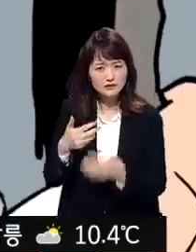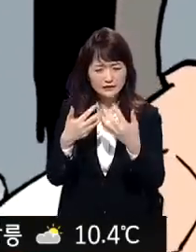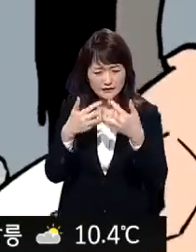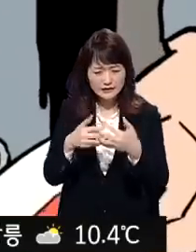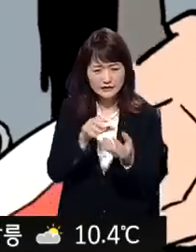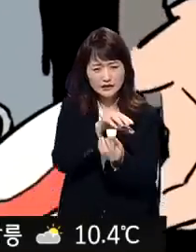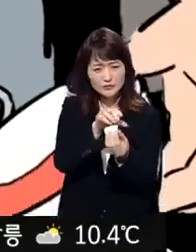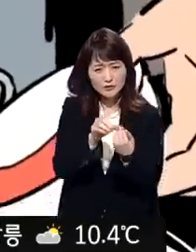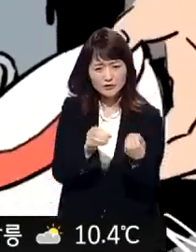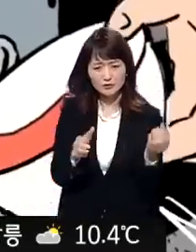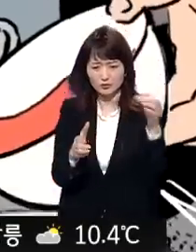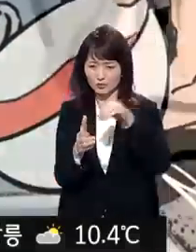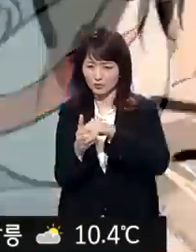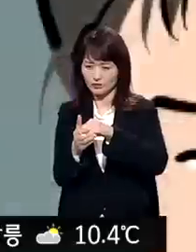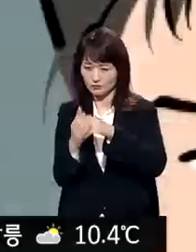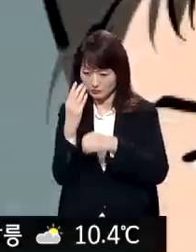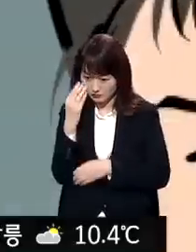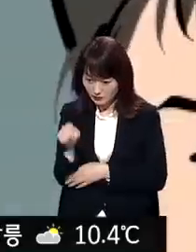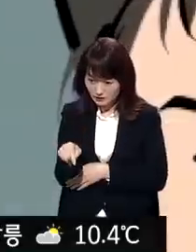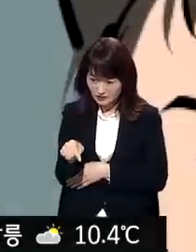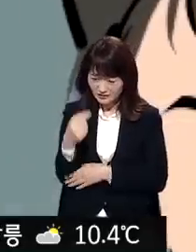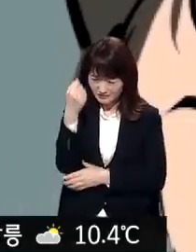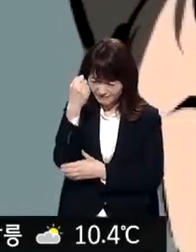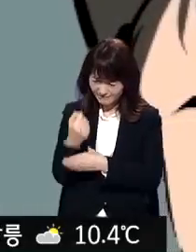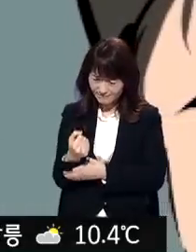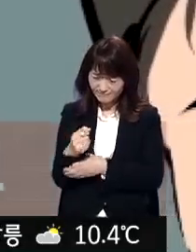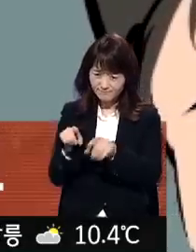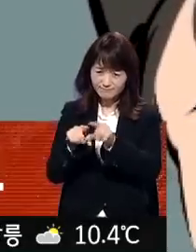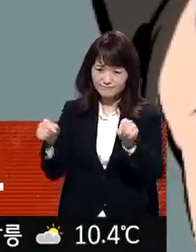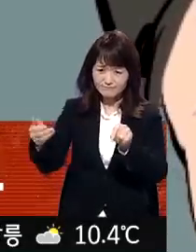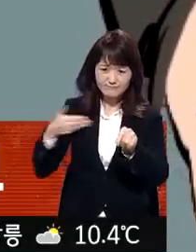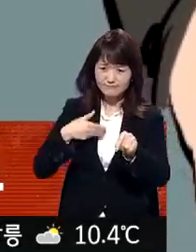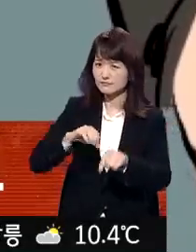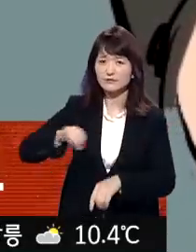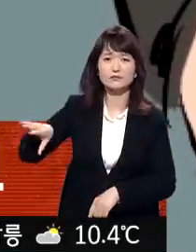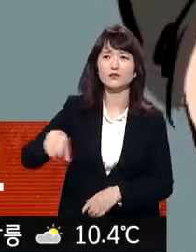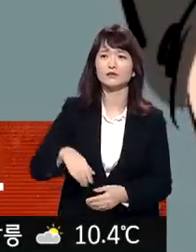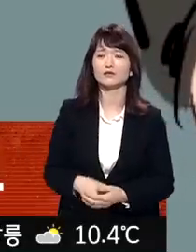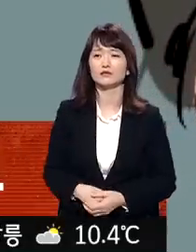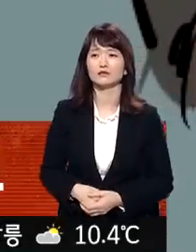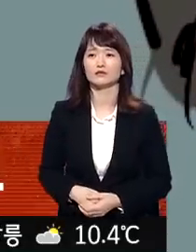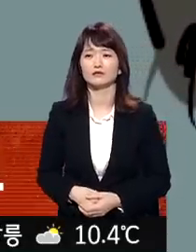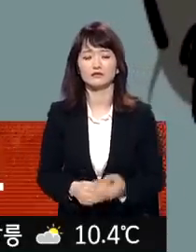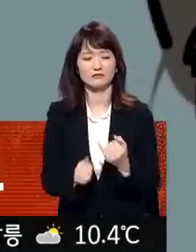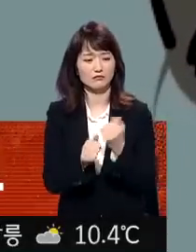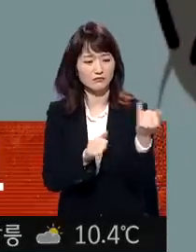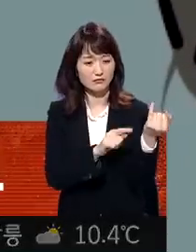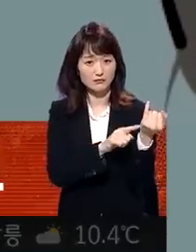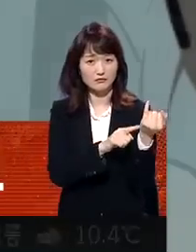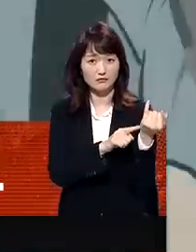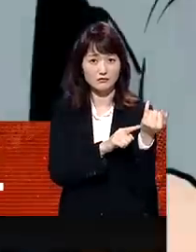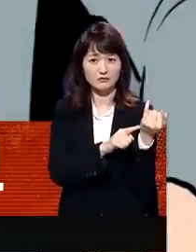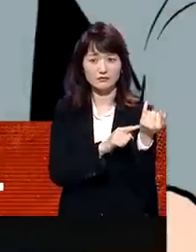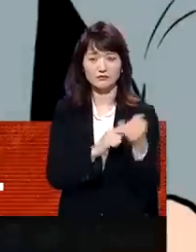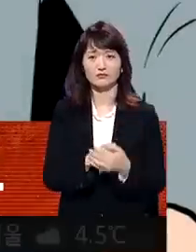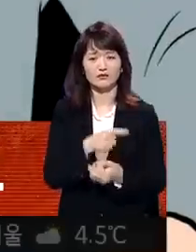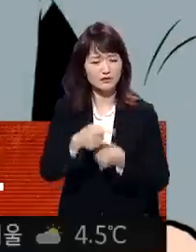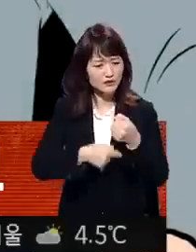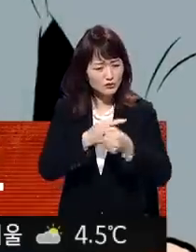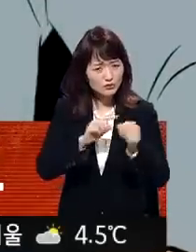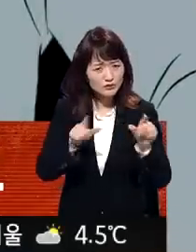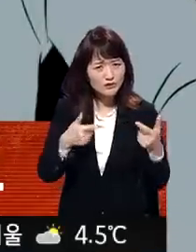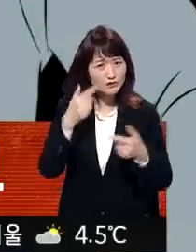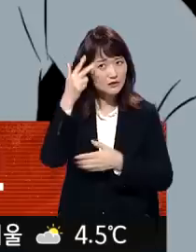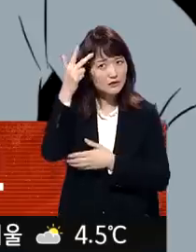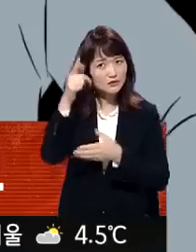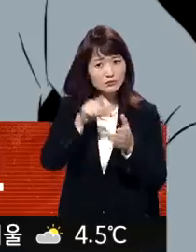겁니다. 이 남편이 이걸 보고 썩은 음식 줬다면서 버리자고 했다는데 이걸 두고 이 아내는 1년도 아니고 며칠 지난 게